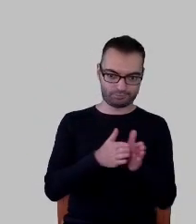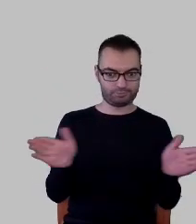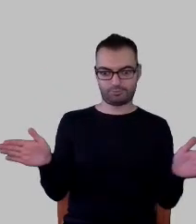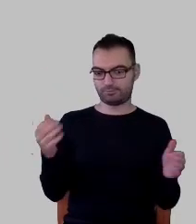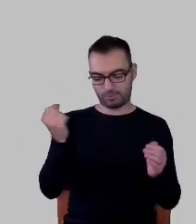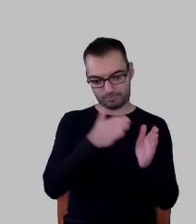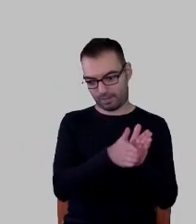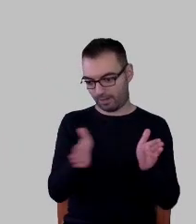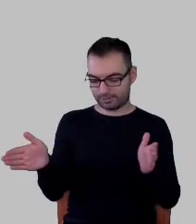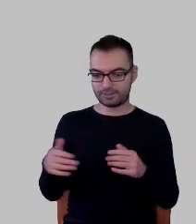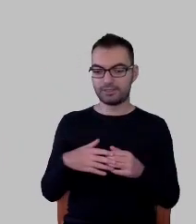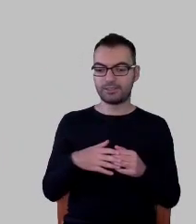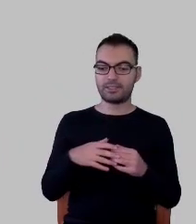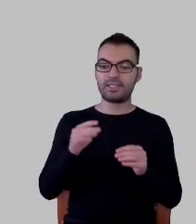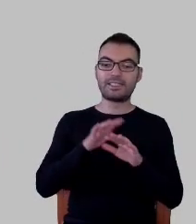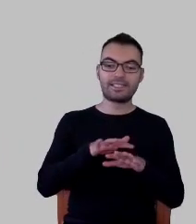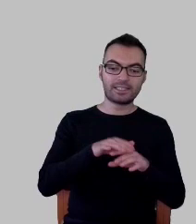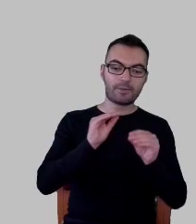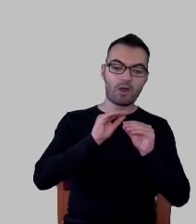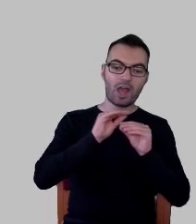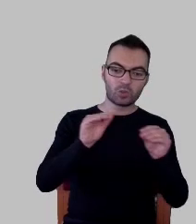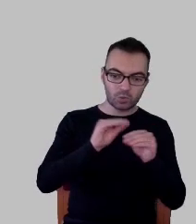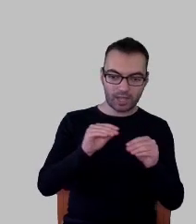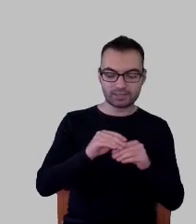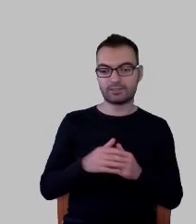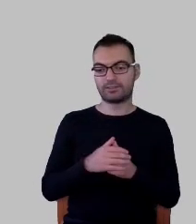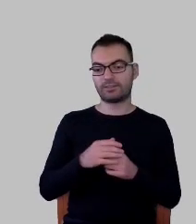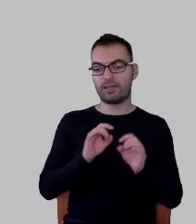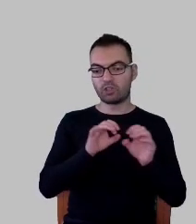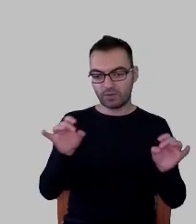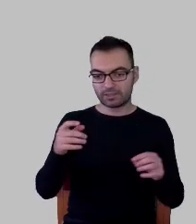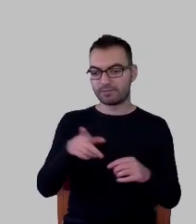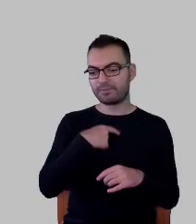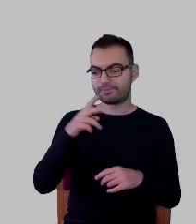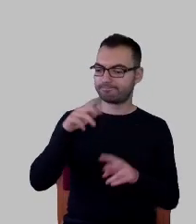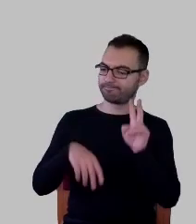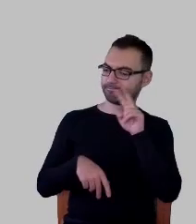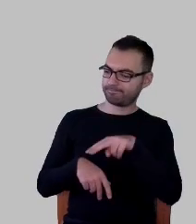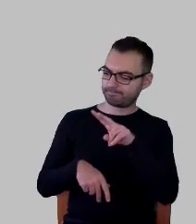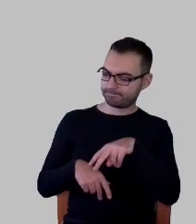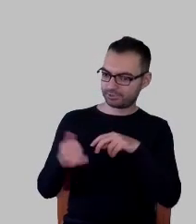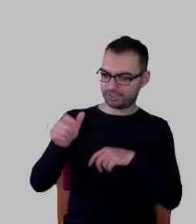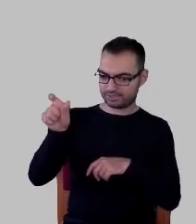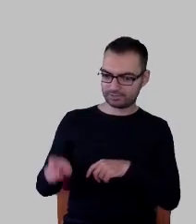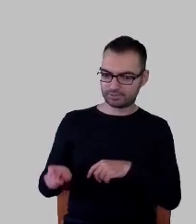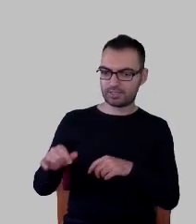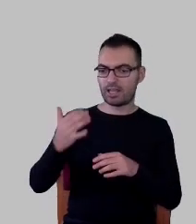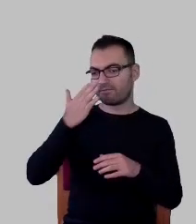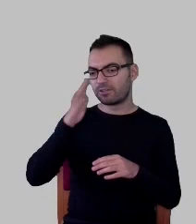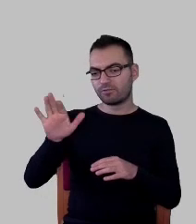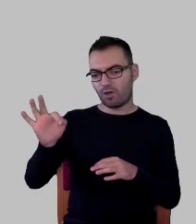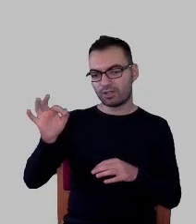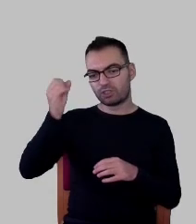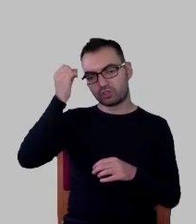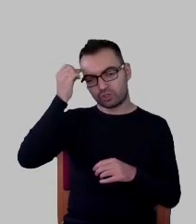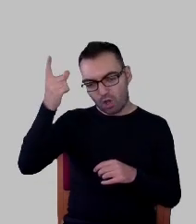widzenia systemu oświaty, systemu edukacji patrzymy na funkcjonowanie dziecka najczęściej w zakresie jakichś zdolności poznawczych,